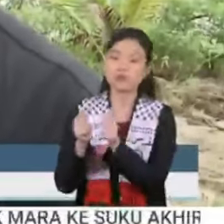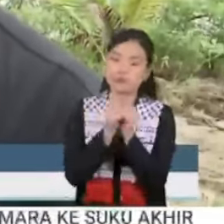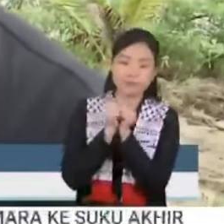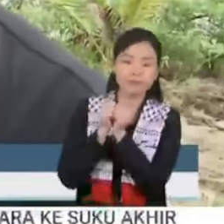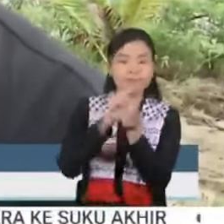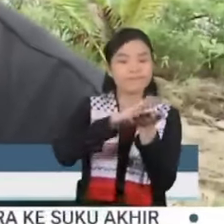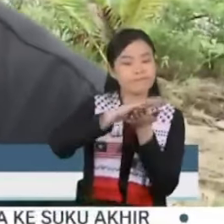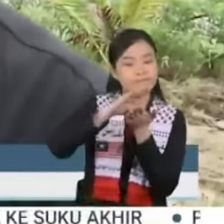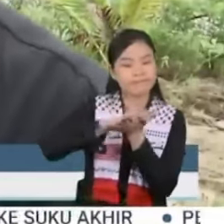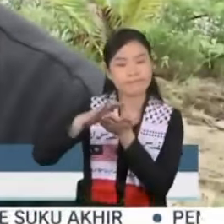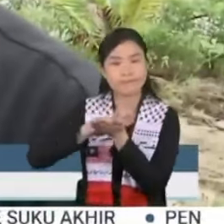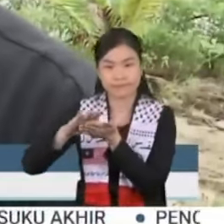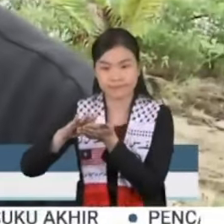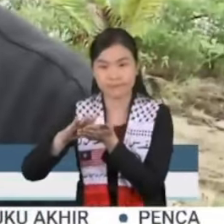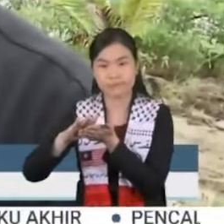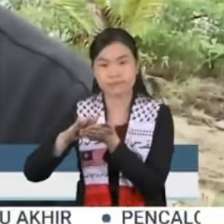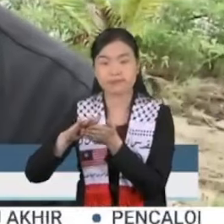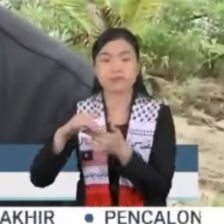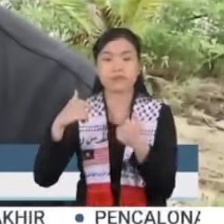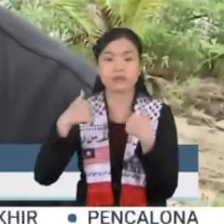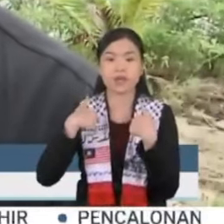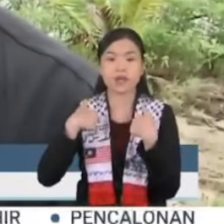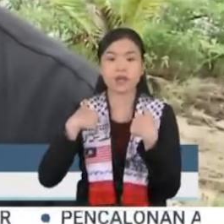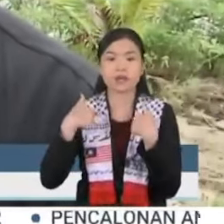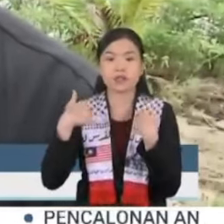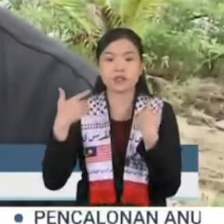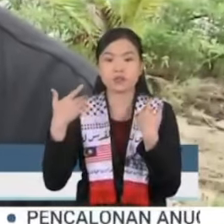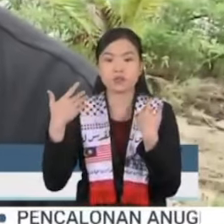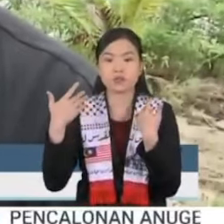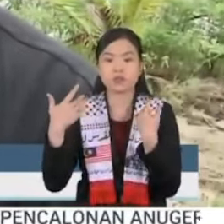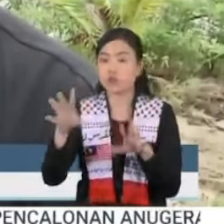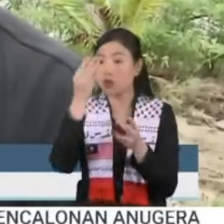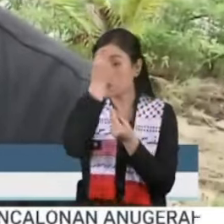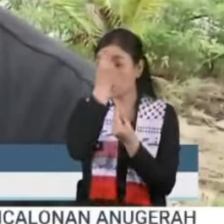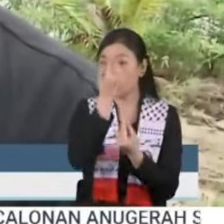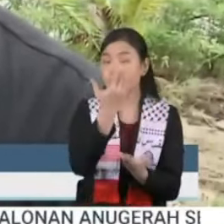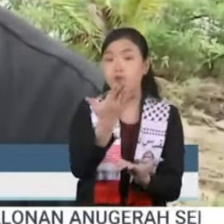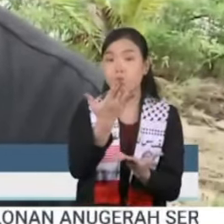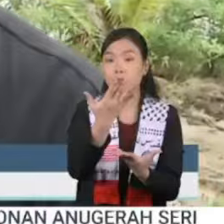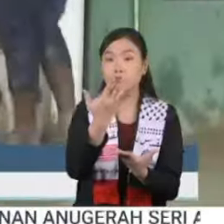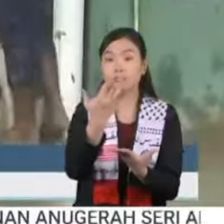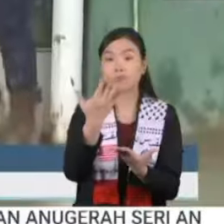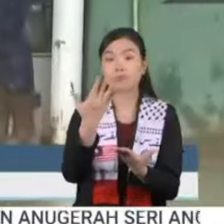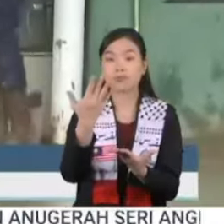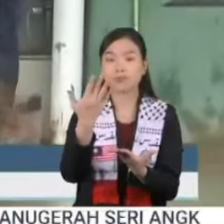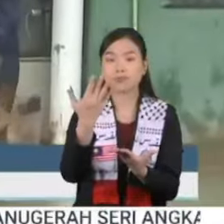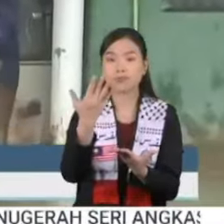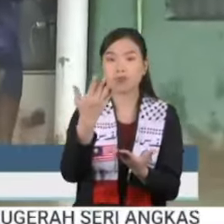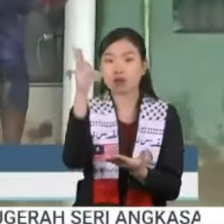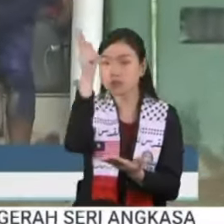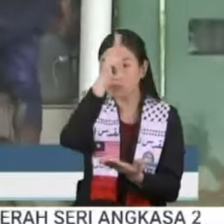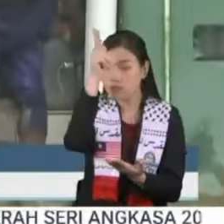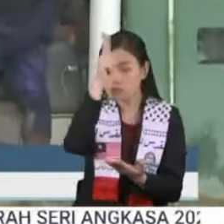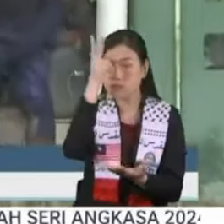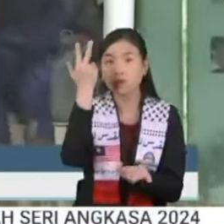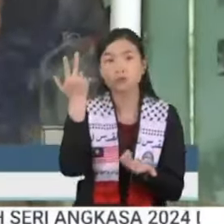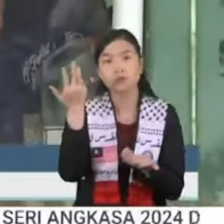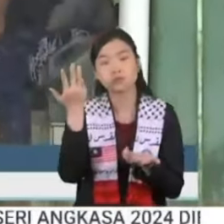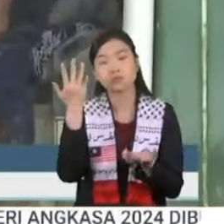surau Asobirin ini. Dan saya telah mengambil kesempatan untuk memaklumkan juga kepada pihak-pihak kerajaan,